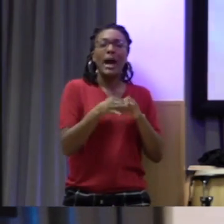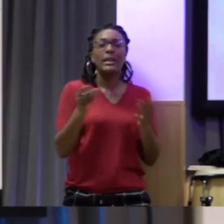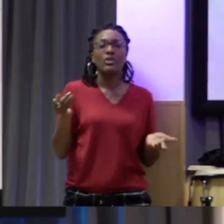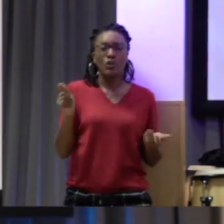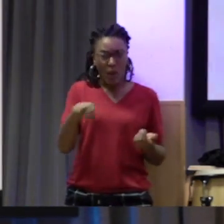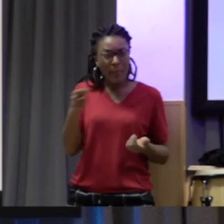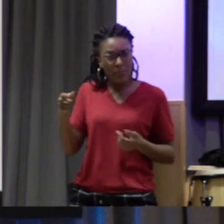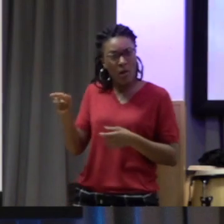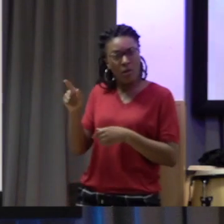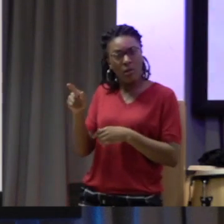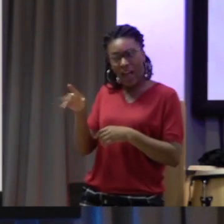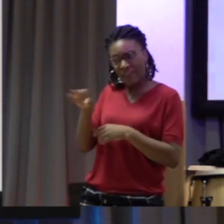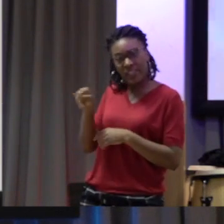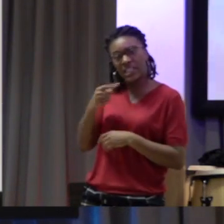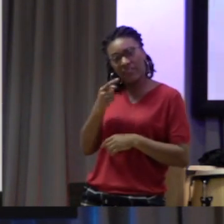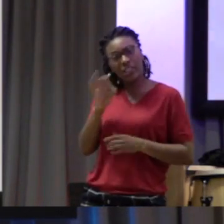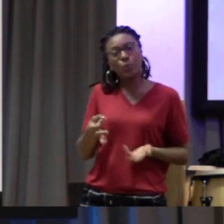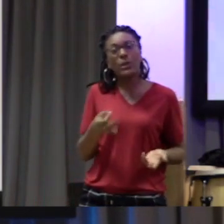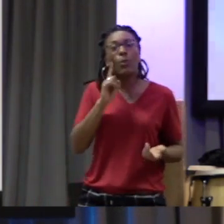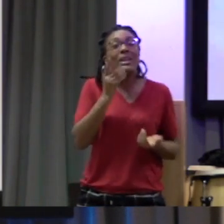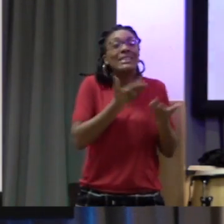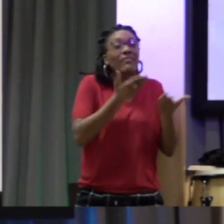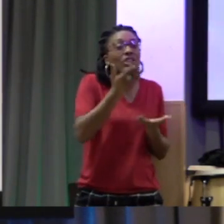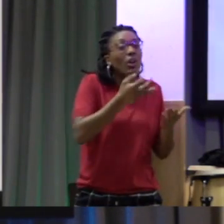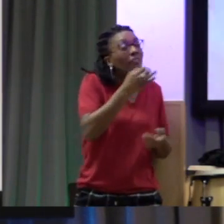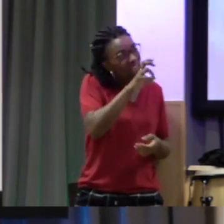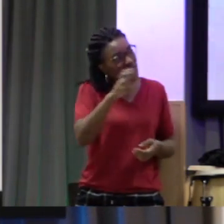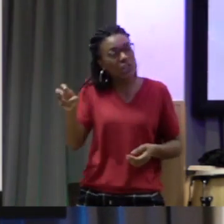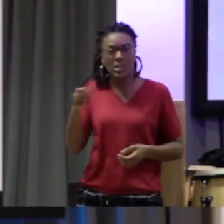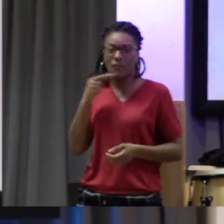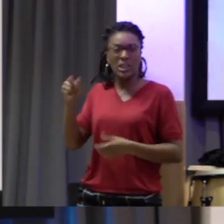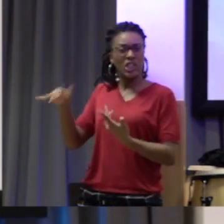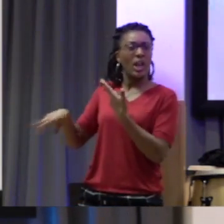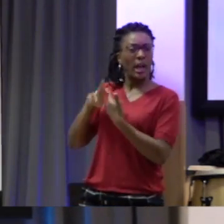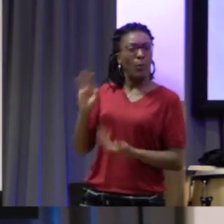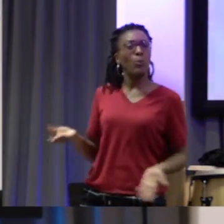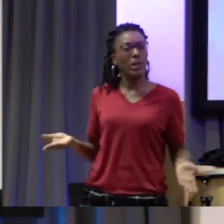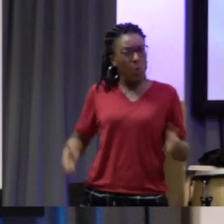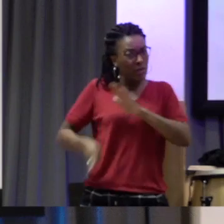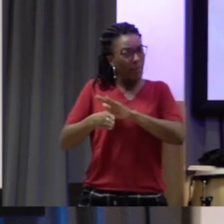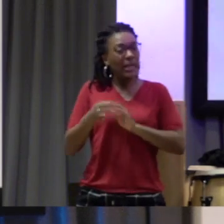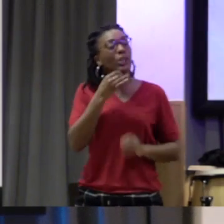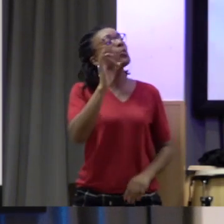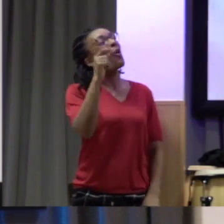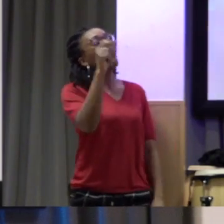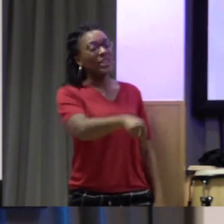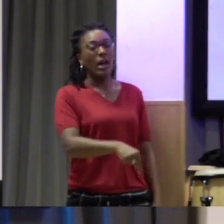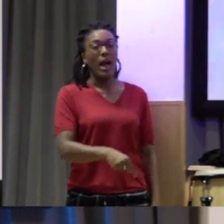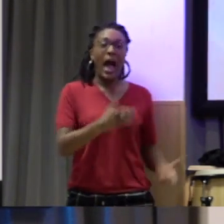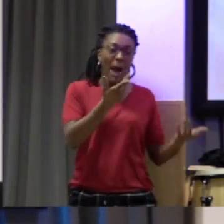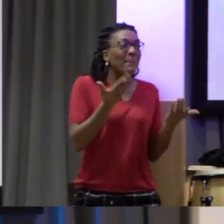oui. Si le roi envoie ses serviteurs vers ces personnes-là, c'est qu'ils avaient déjà dit oui, on viendra à ton